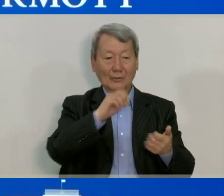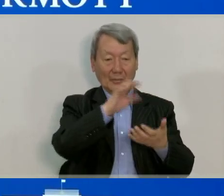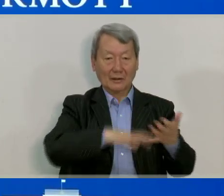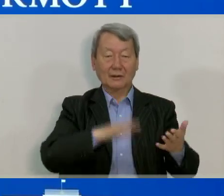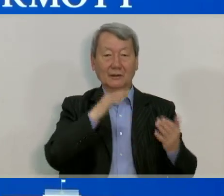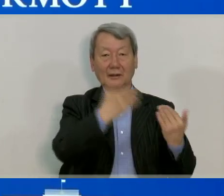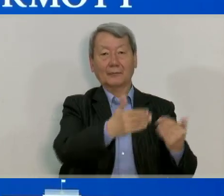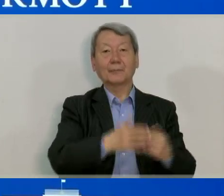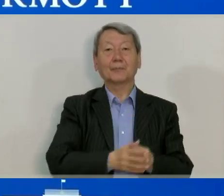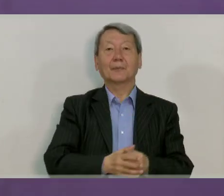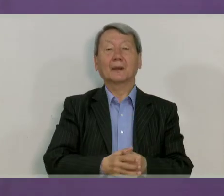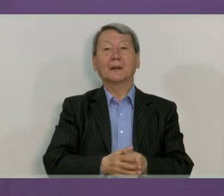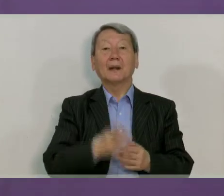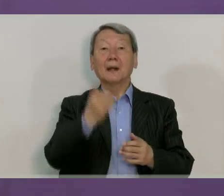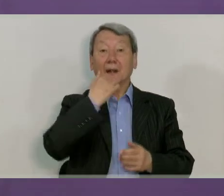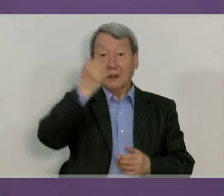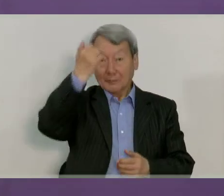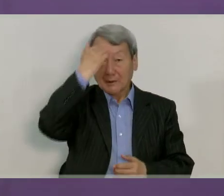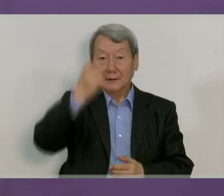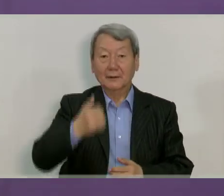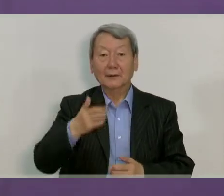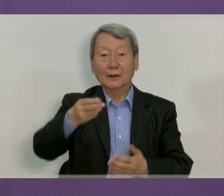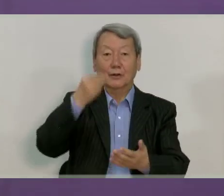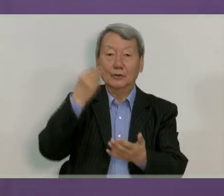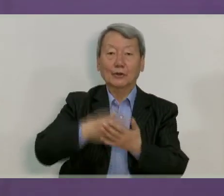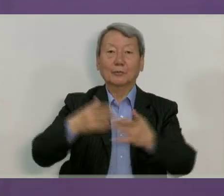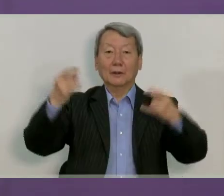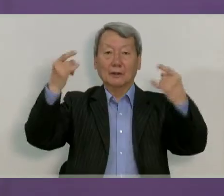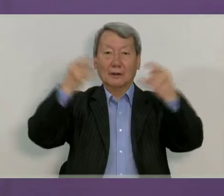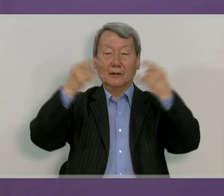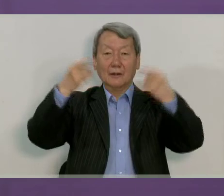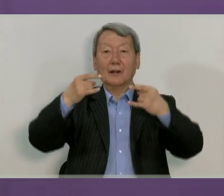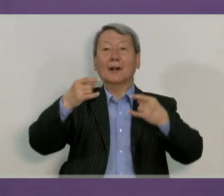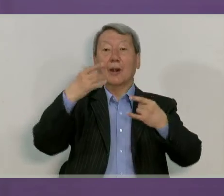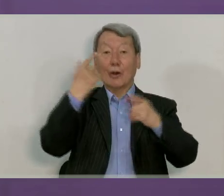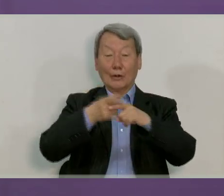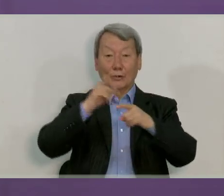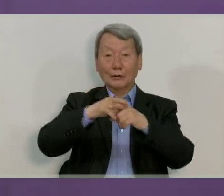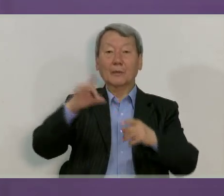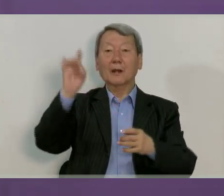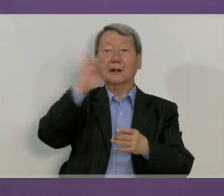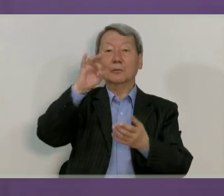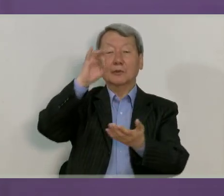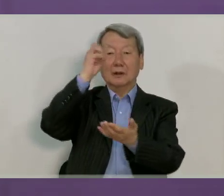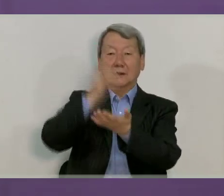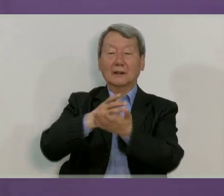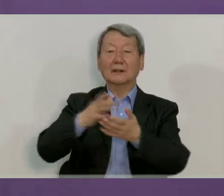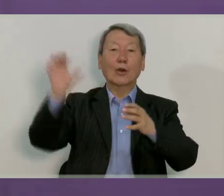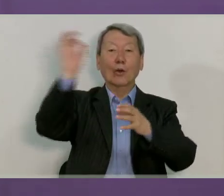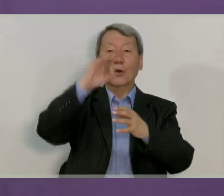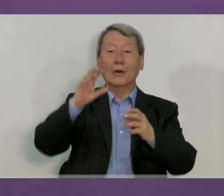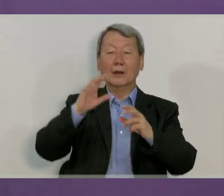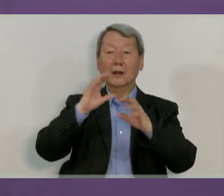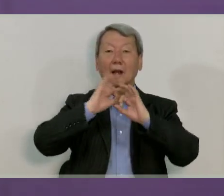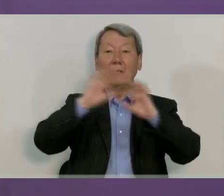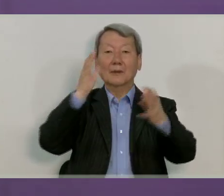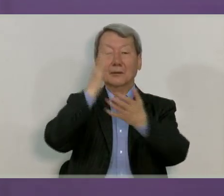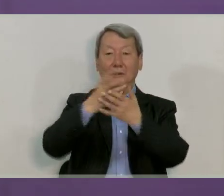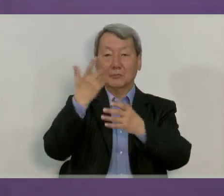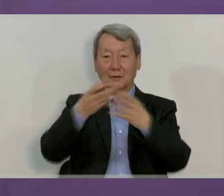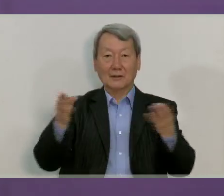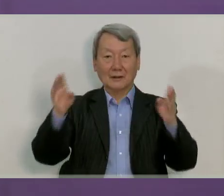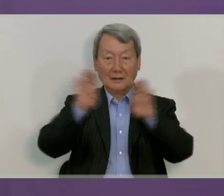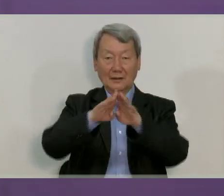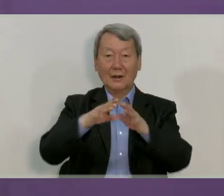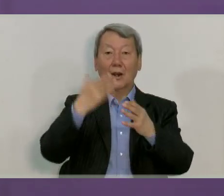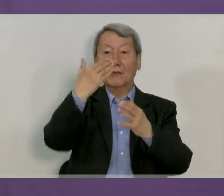продолжается там. Рахмат. Урматтуу телекөрүүчүлөр, радио огармандар, ушуну менен Республикалык штабтын пресс борборундагы брифингти жыйынтыктайбыз.